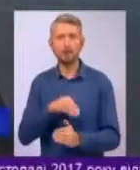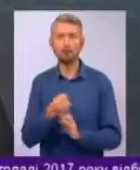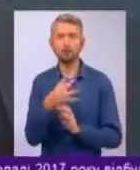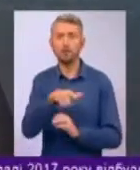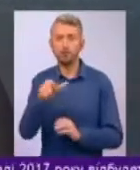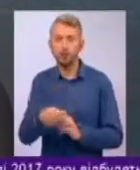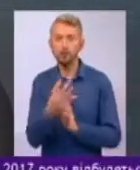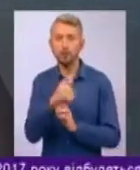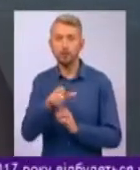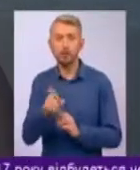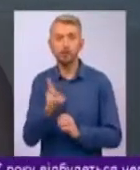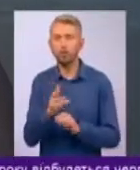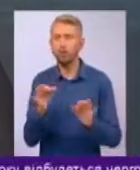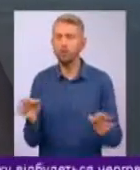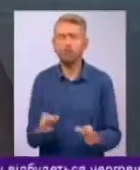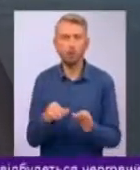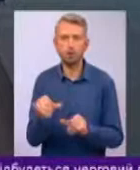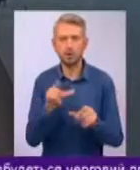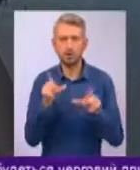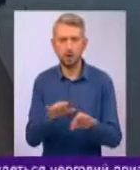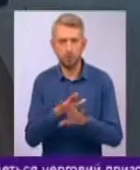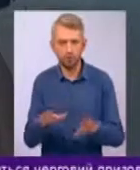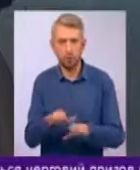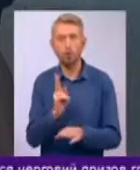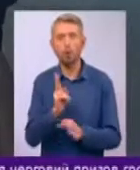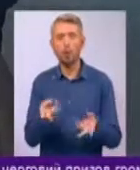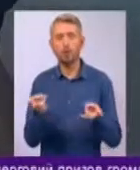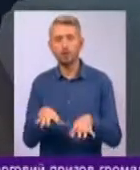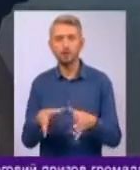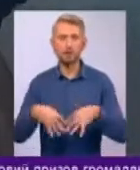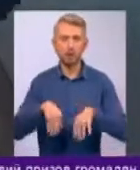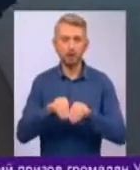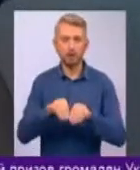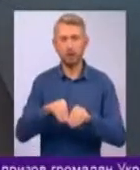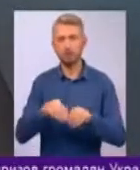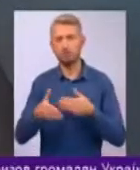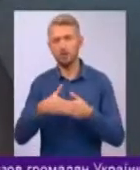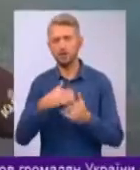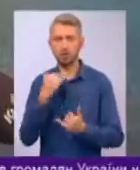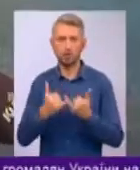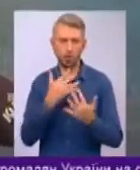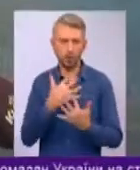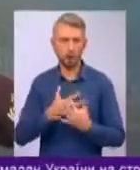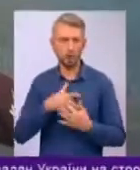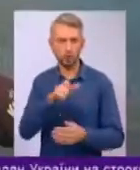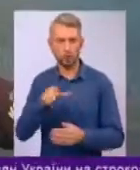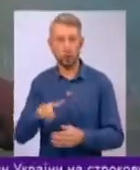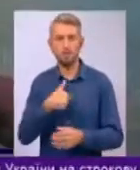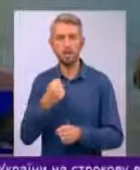людей. 14 людей, які вже ніколи нікуди не поїдуть, в котрих лишилися родини, близькі, кохані люди. Ми